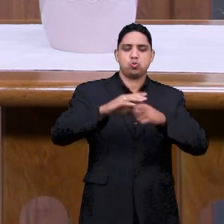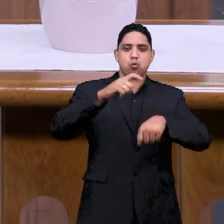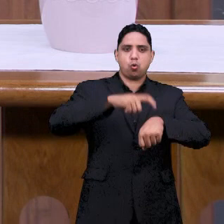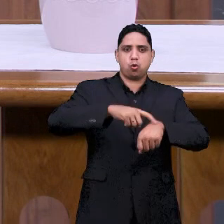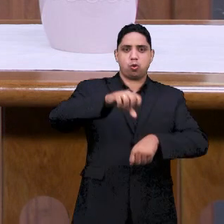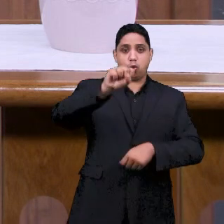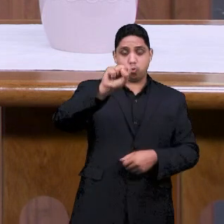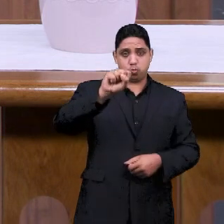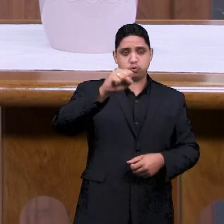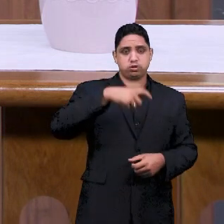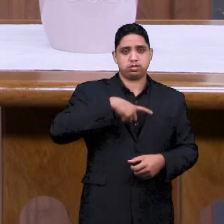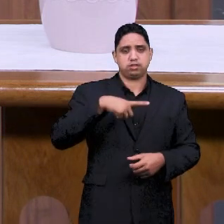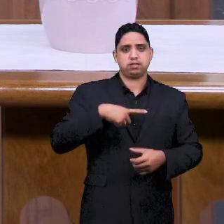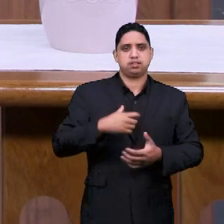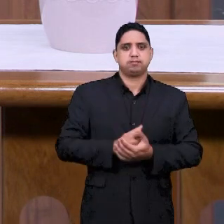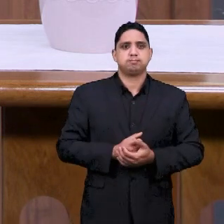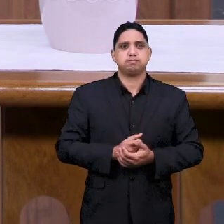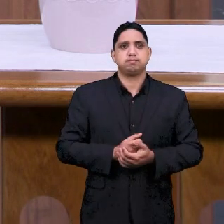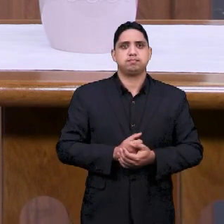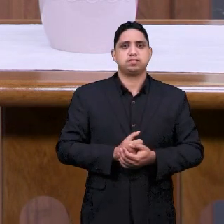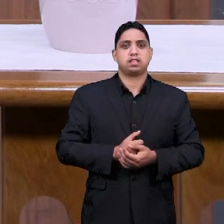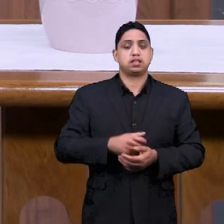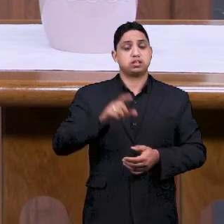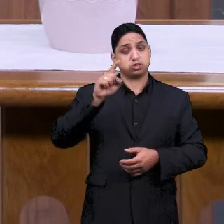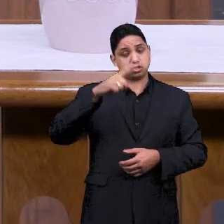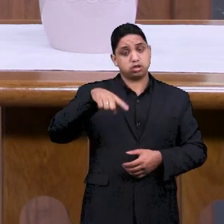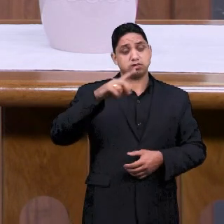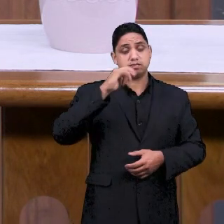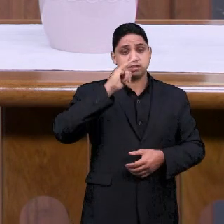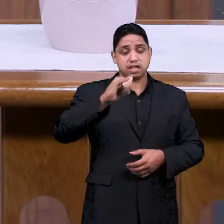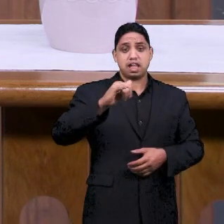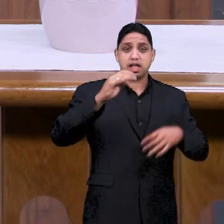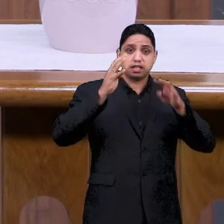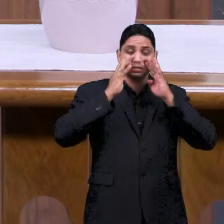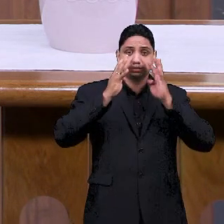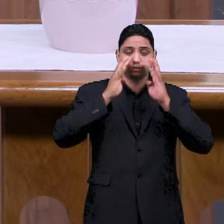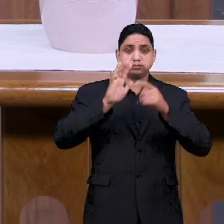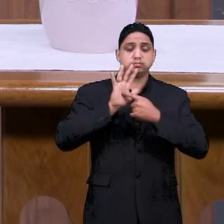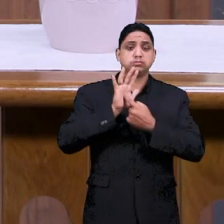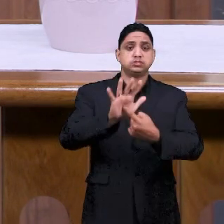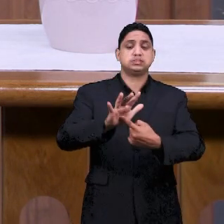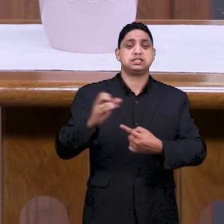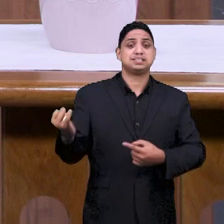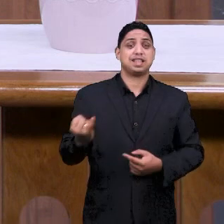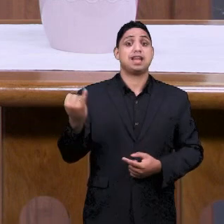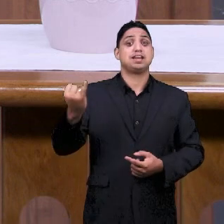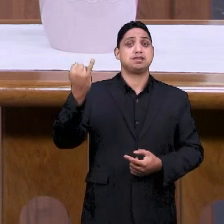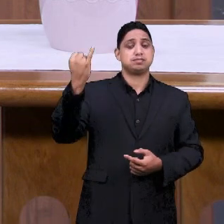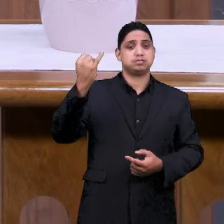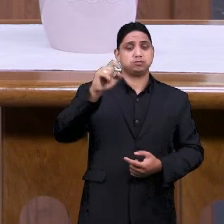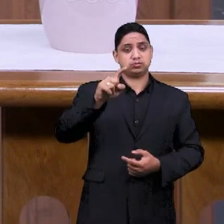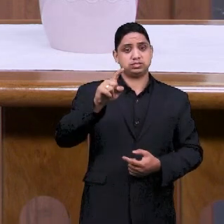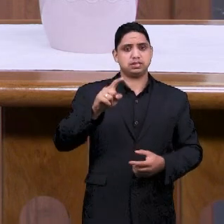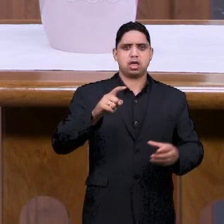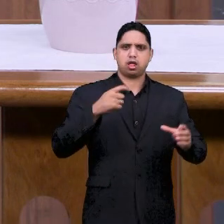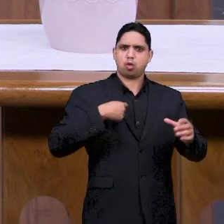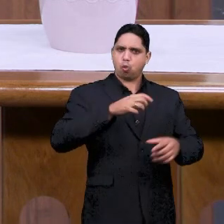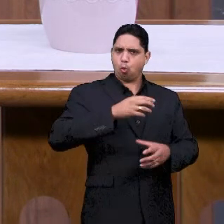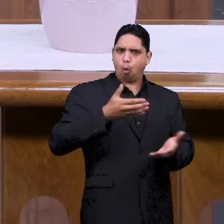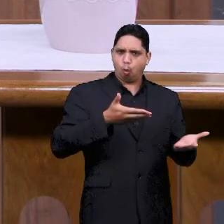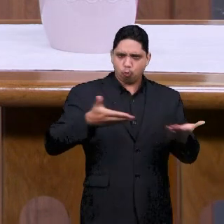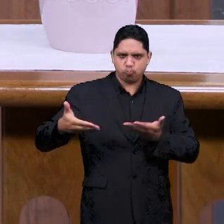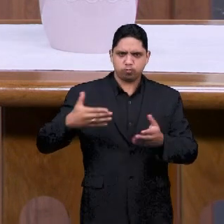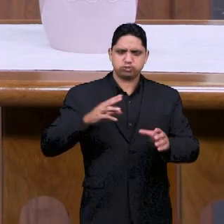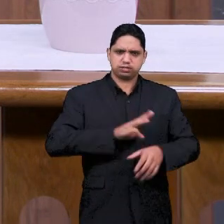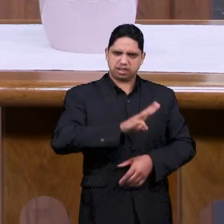canal YouTube à 20h. Nous attirons l'attention, nous parlons à nos frères et sœurs de l'importance d'envoyer le lien. Ce